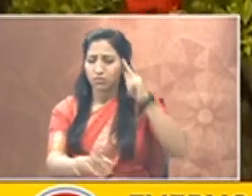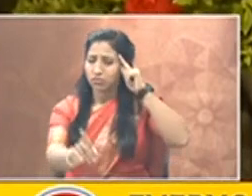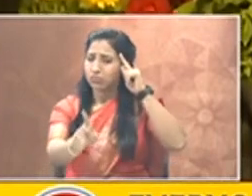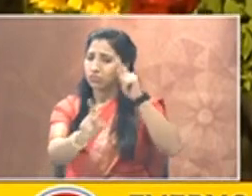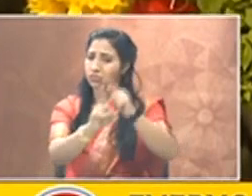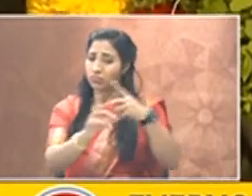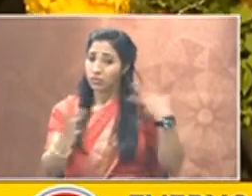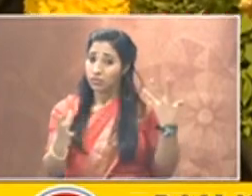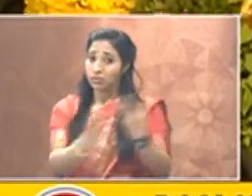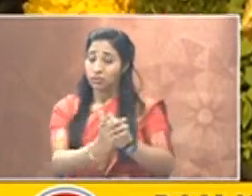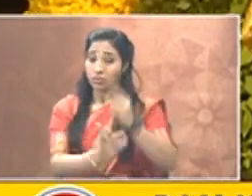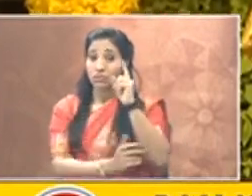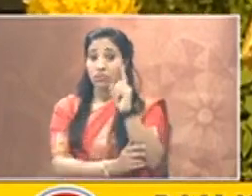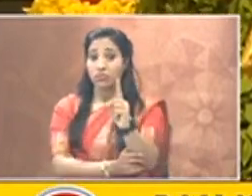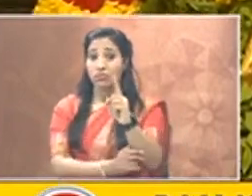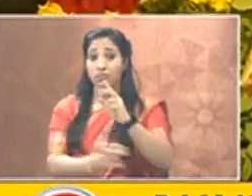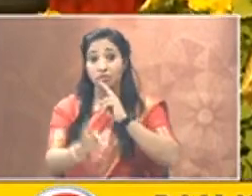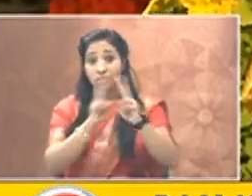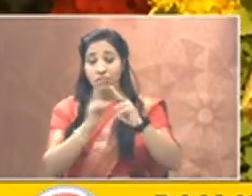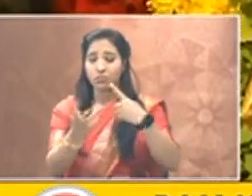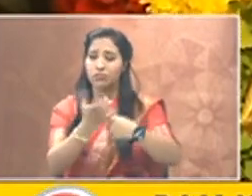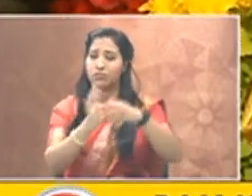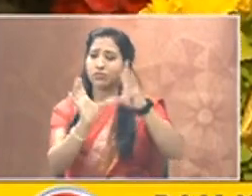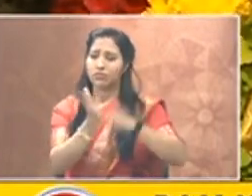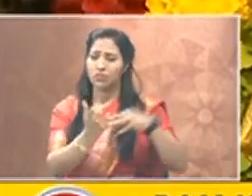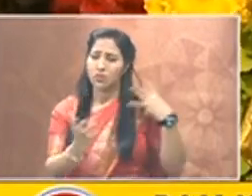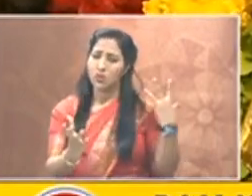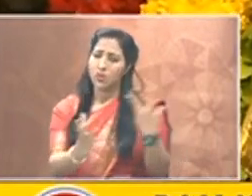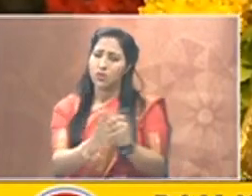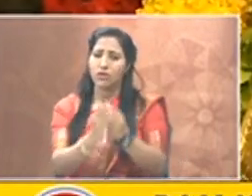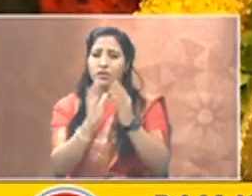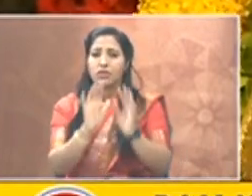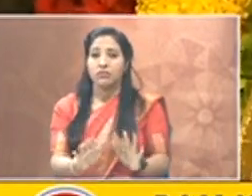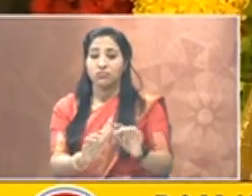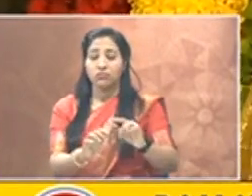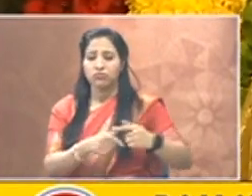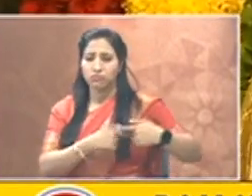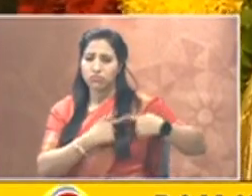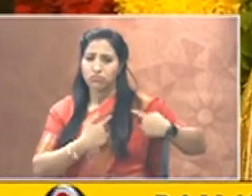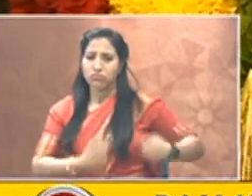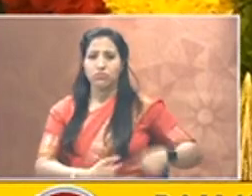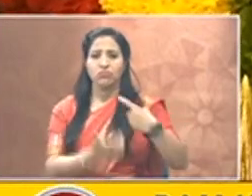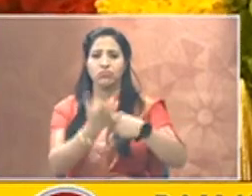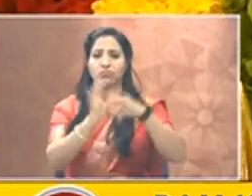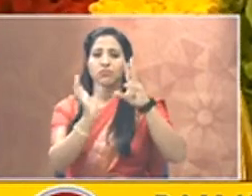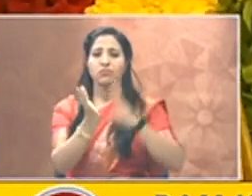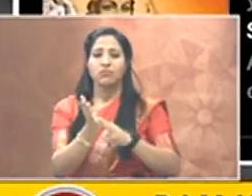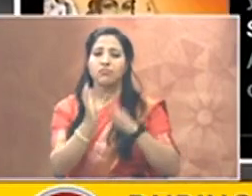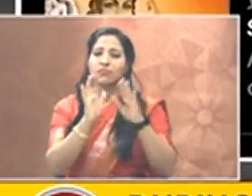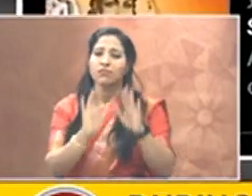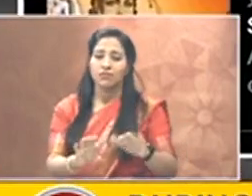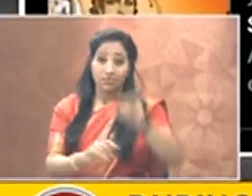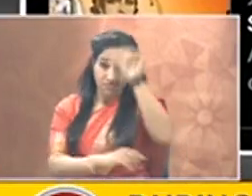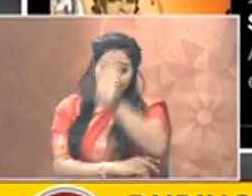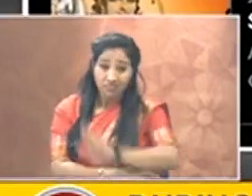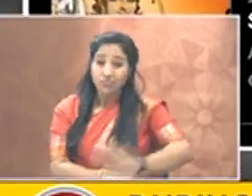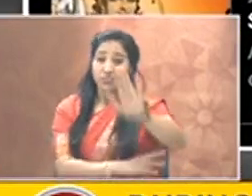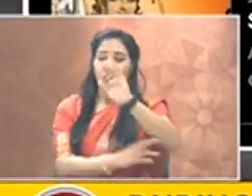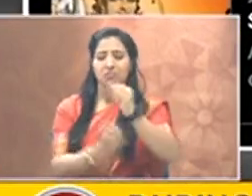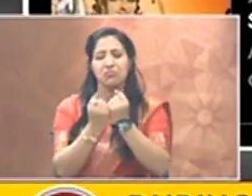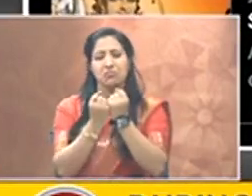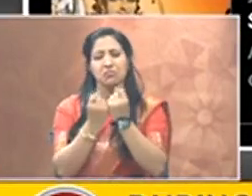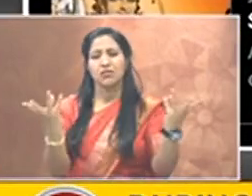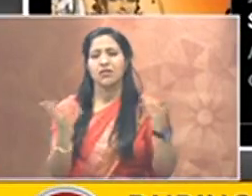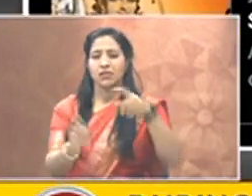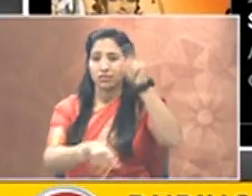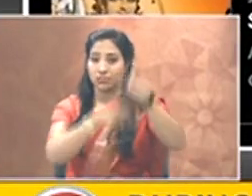एक, सबकी बातों में राम, सबके हृदय में राम। देश के